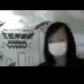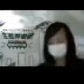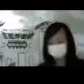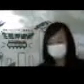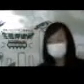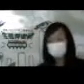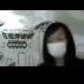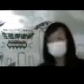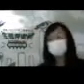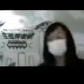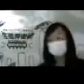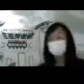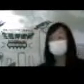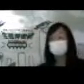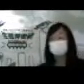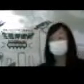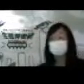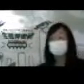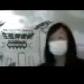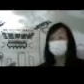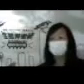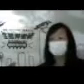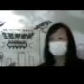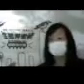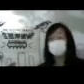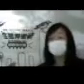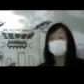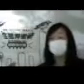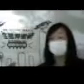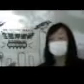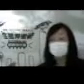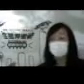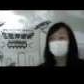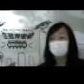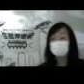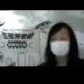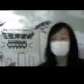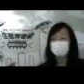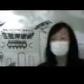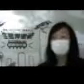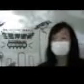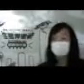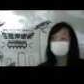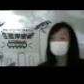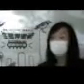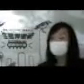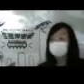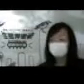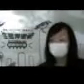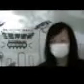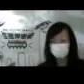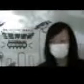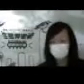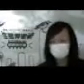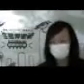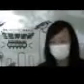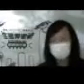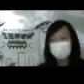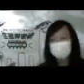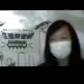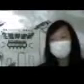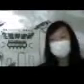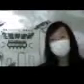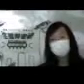以咧，樹木咧係可以喺城市裏面咧有一個去令到空氣更加清新嘅一個作用